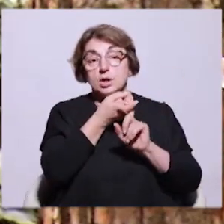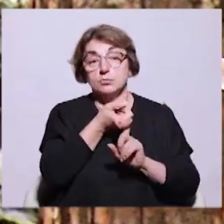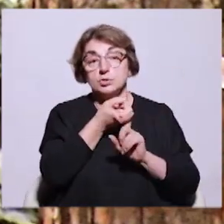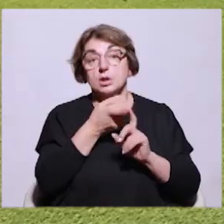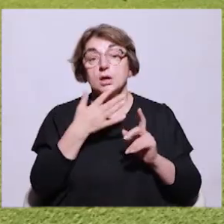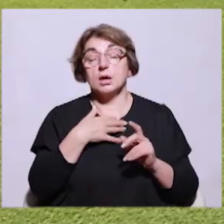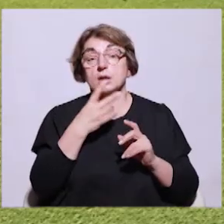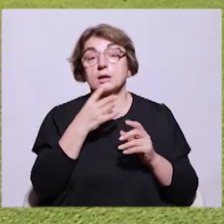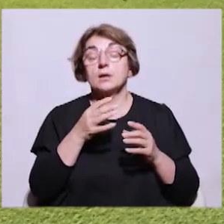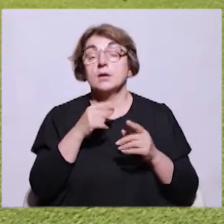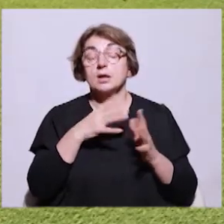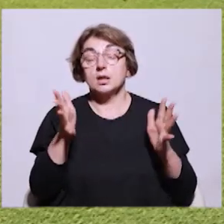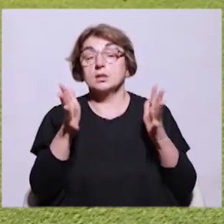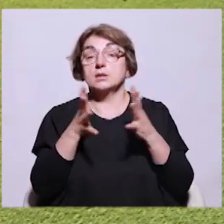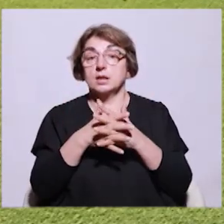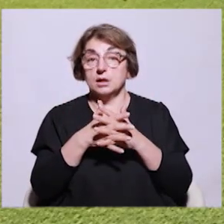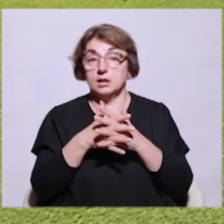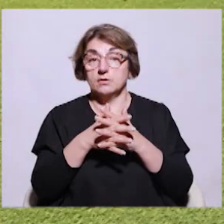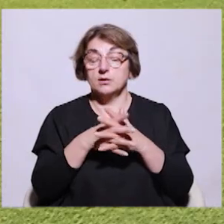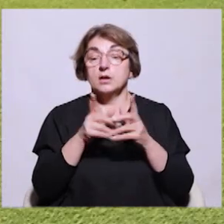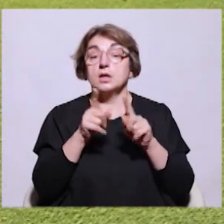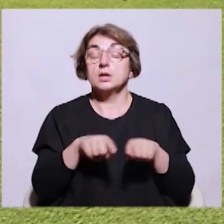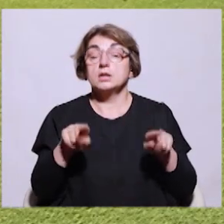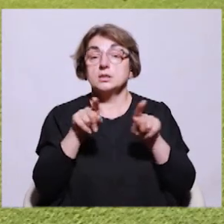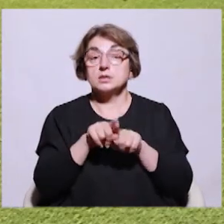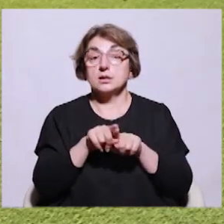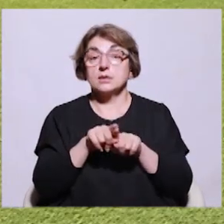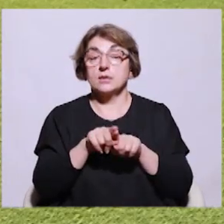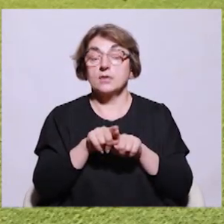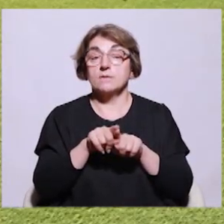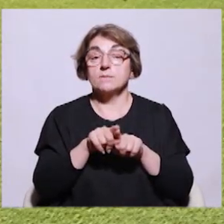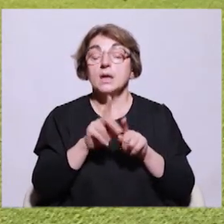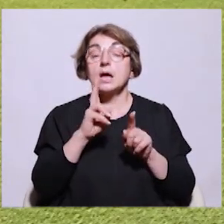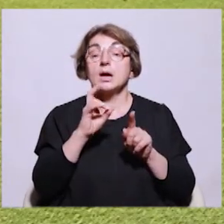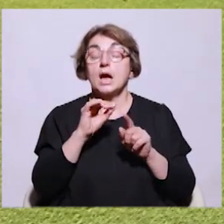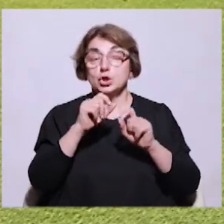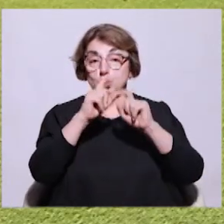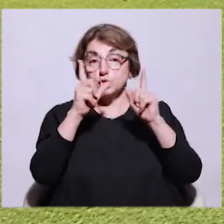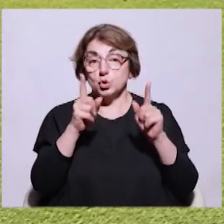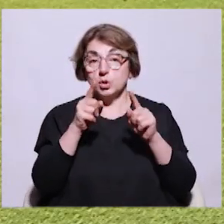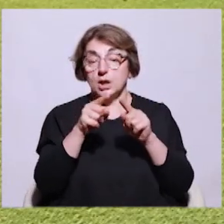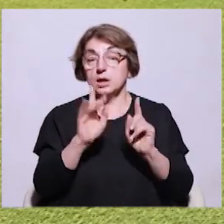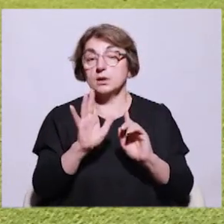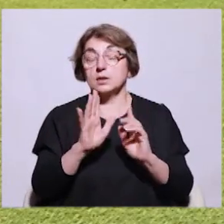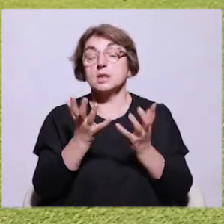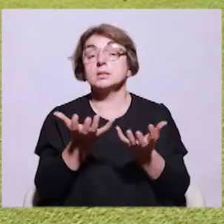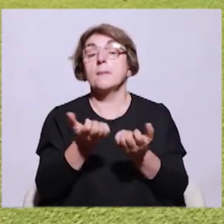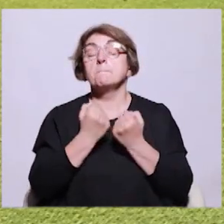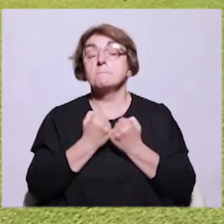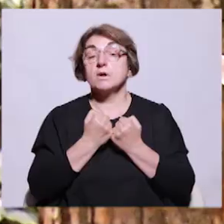ახლა ნაზავი. აი ეს ისევ კანოს სკოლა და აი რაც